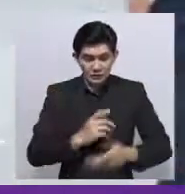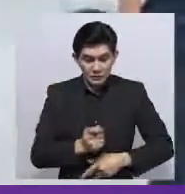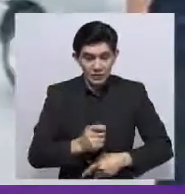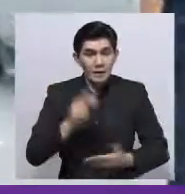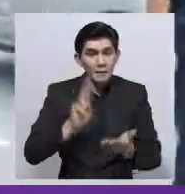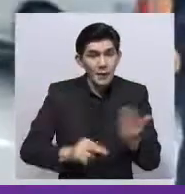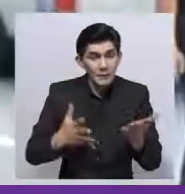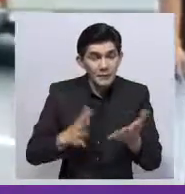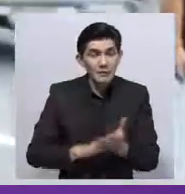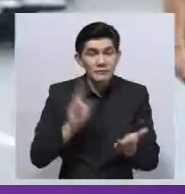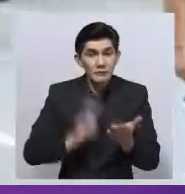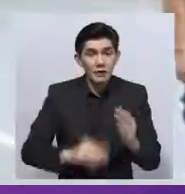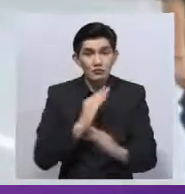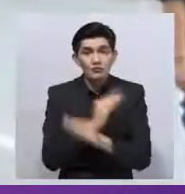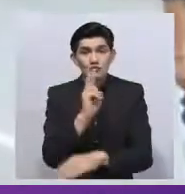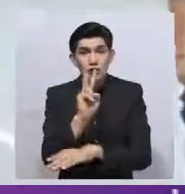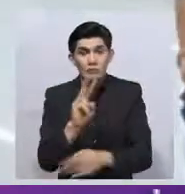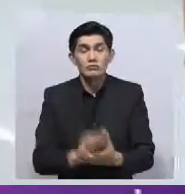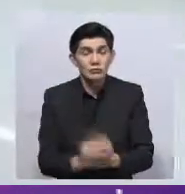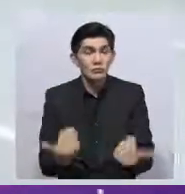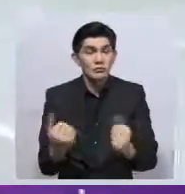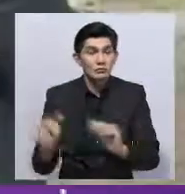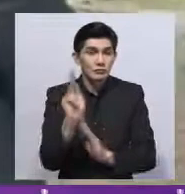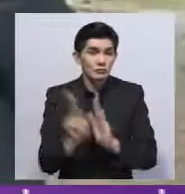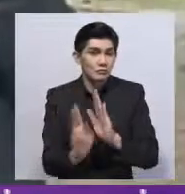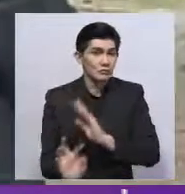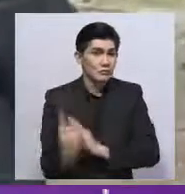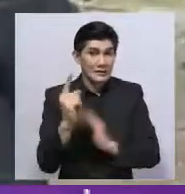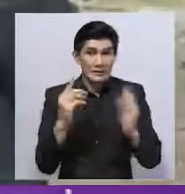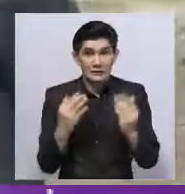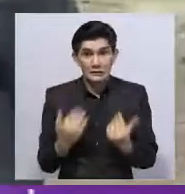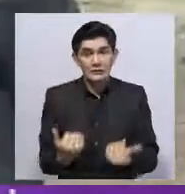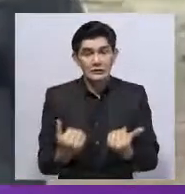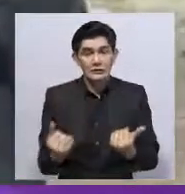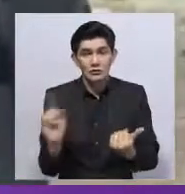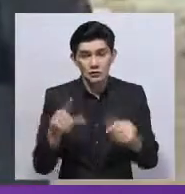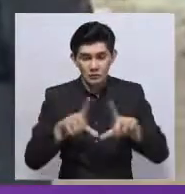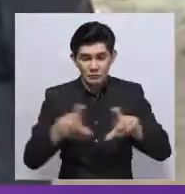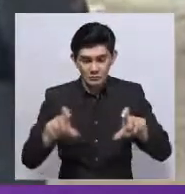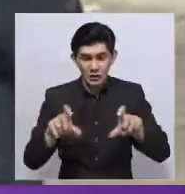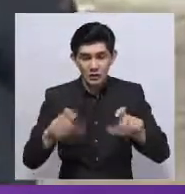ค่าปรับก็จะถูกปรับเป็น2เท่าทั้งนี้กฎหมายใหม่เนี่ยนะคะจะไม่มีการยึด